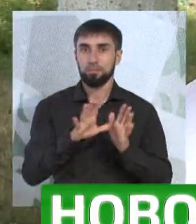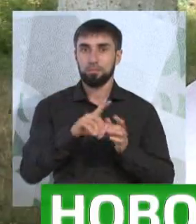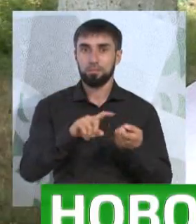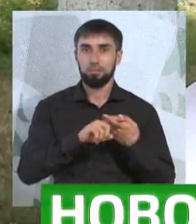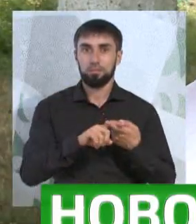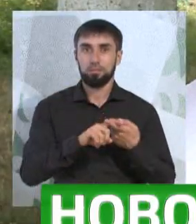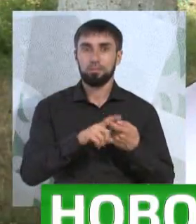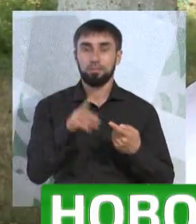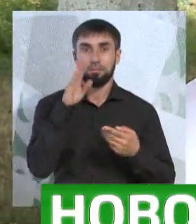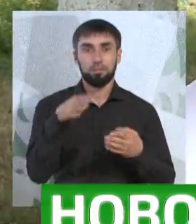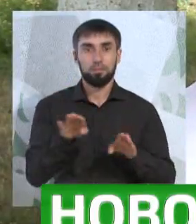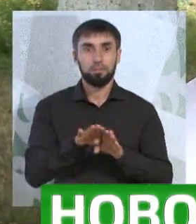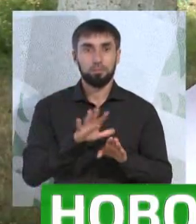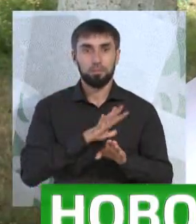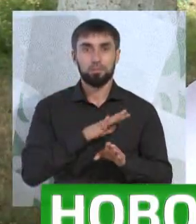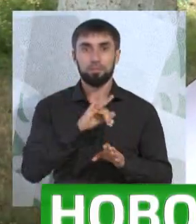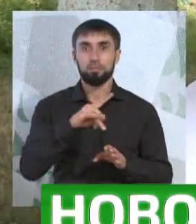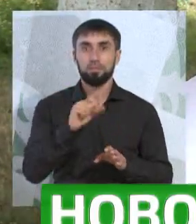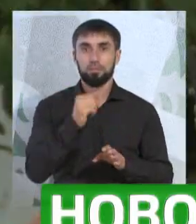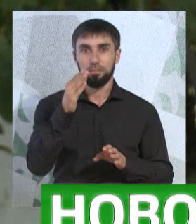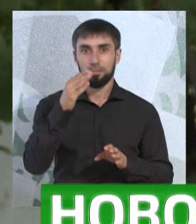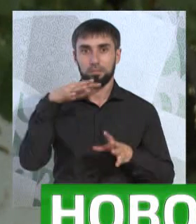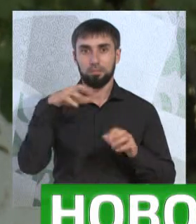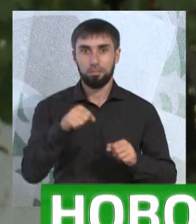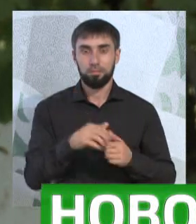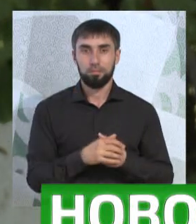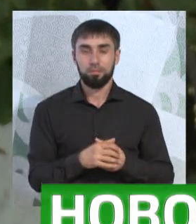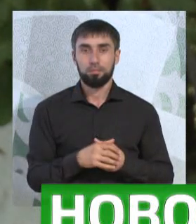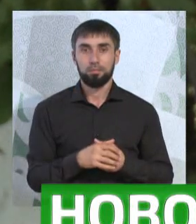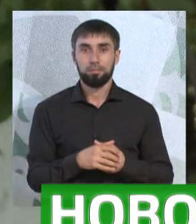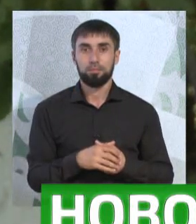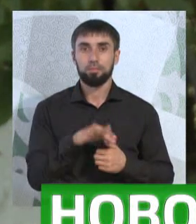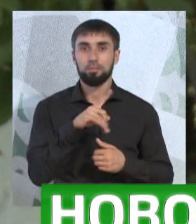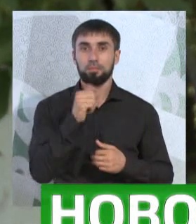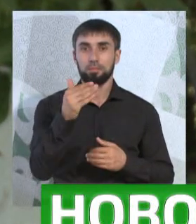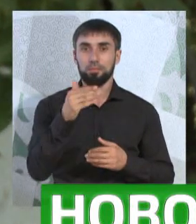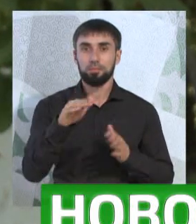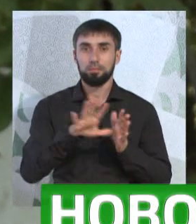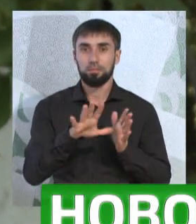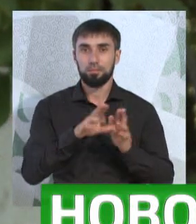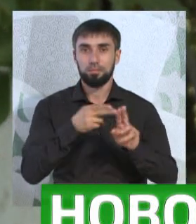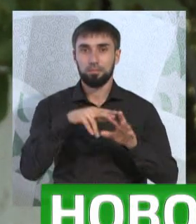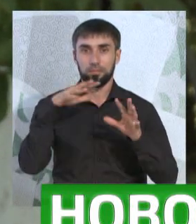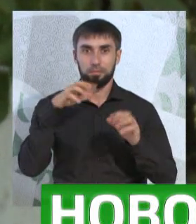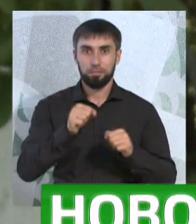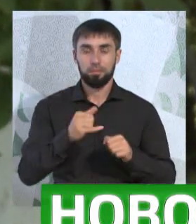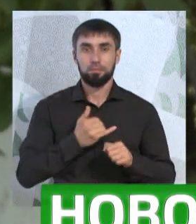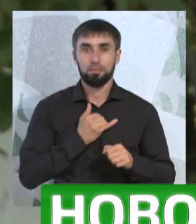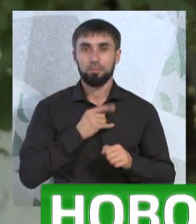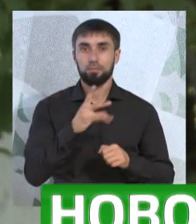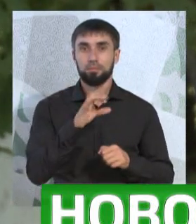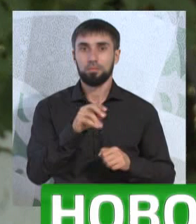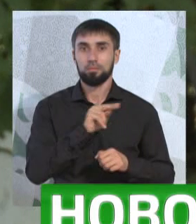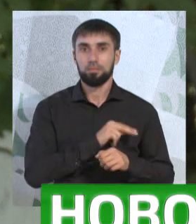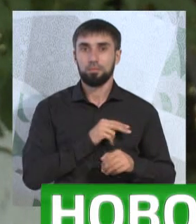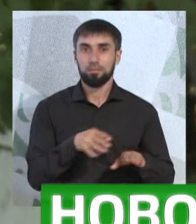воды происходит синхронно с отключением электричества. Зависим от них. Из-за этого перебои с этой водой у нас. Вода у нас есть, насосы у